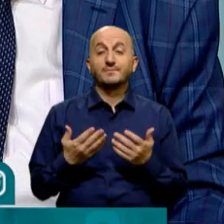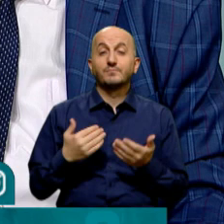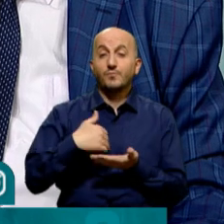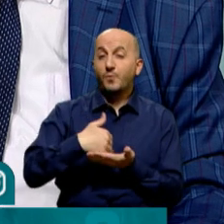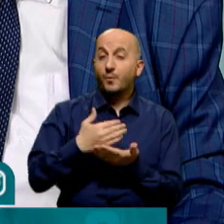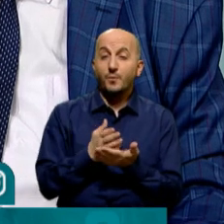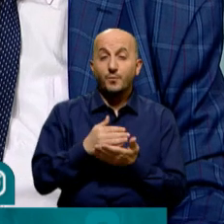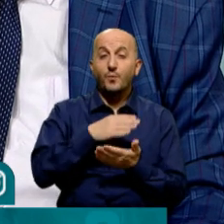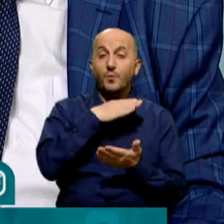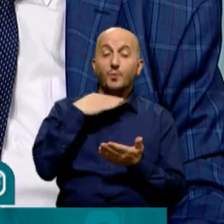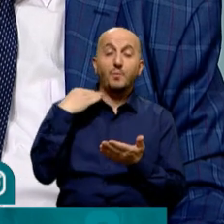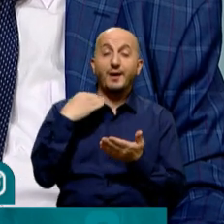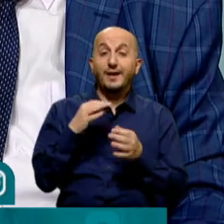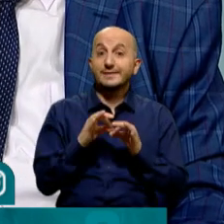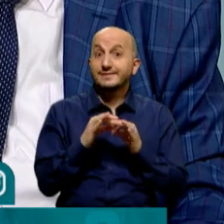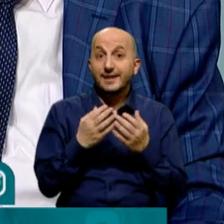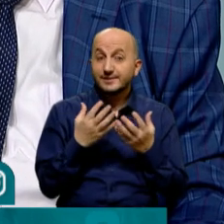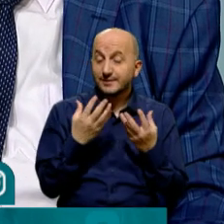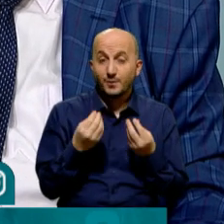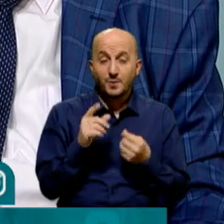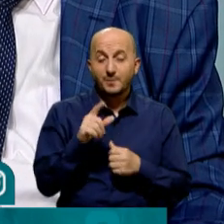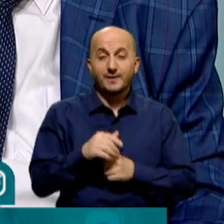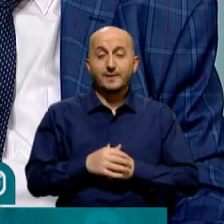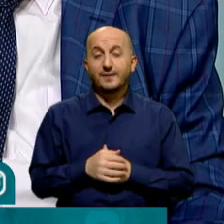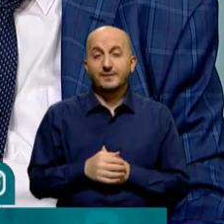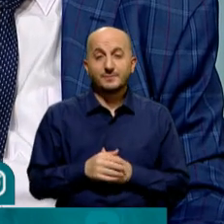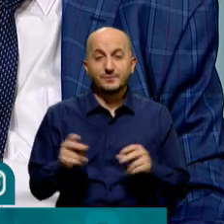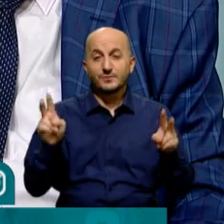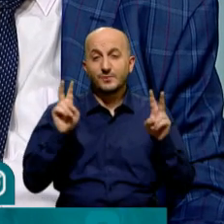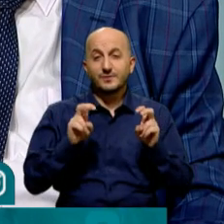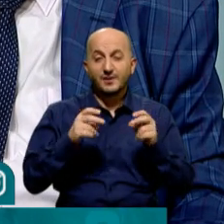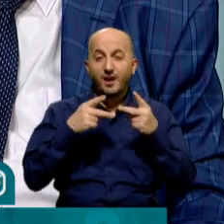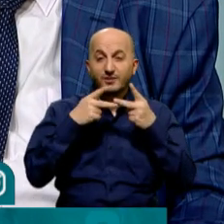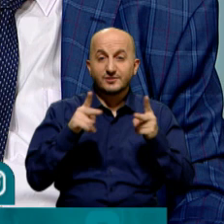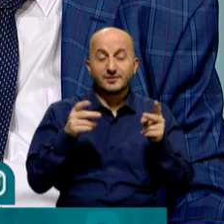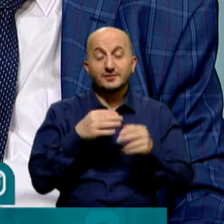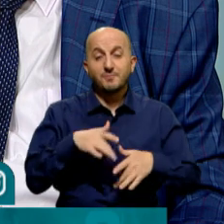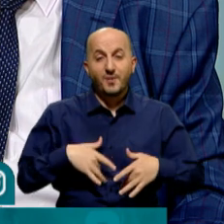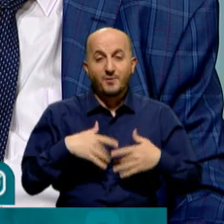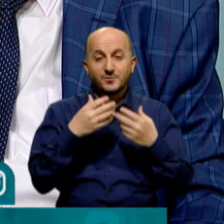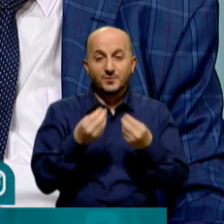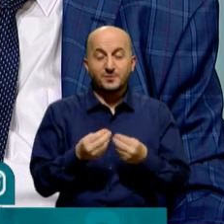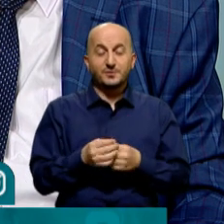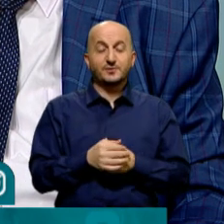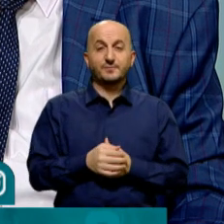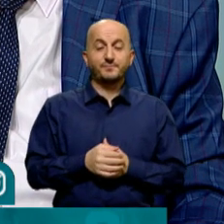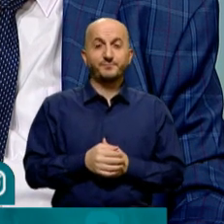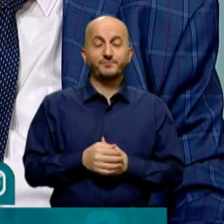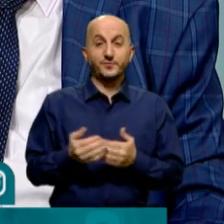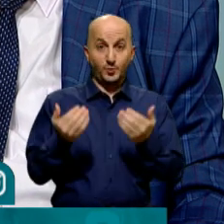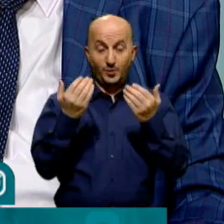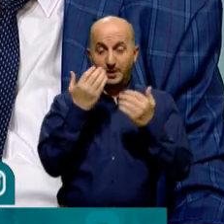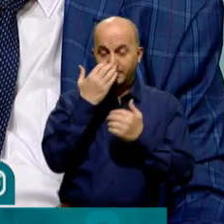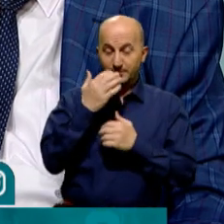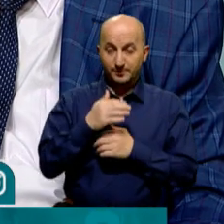şey var, bir yorum var. Acaba öyle olur mu? Yani. Peki. Bir de bu konuda bize aydınlatırsanız memnun oluruz. Peki Hasan abi. Dua bekleriz